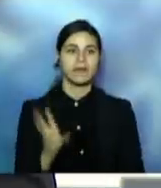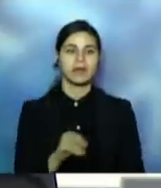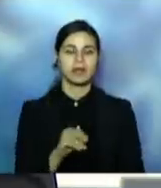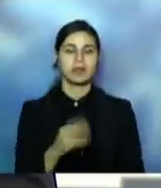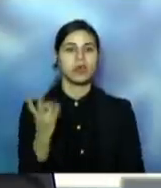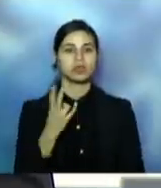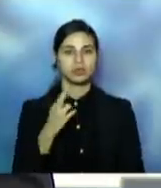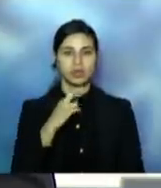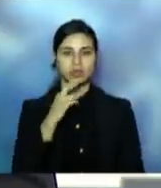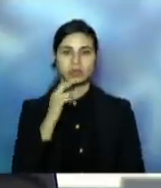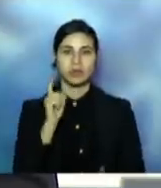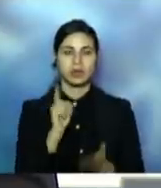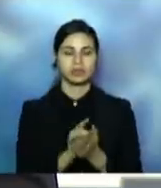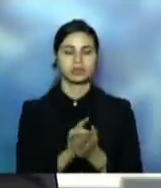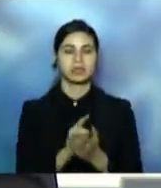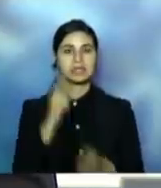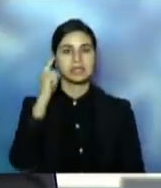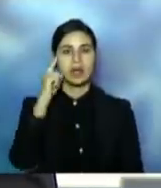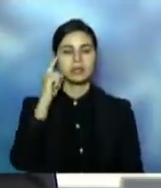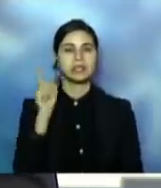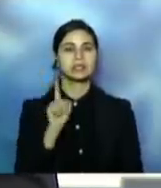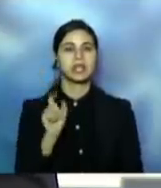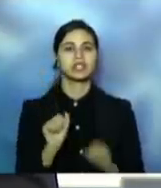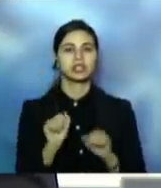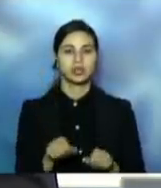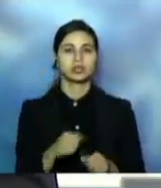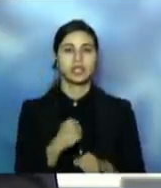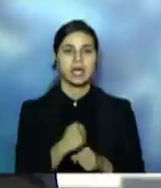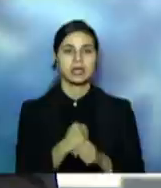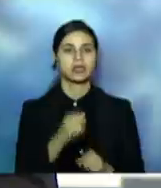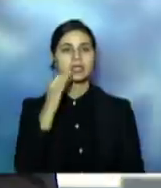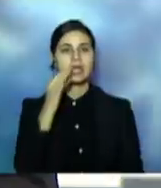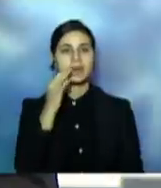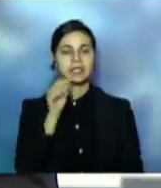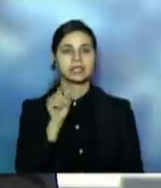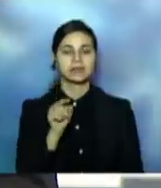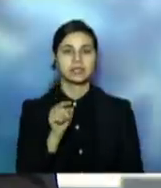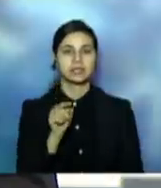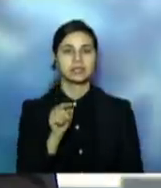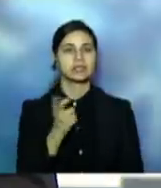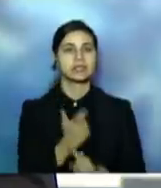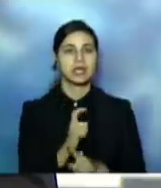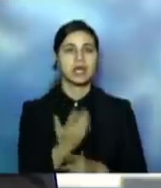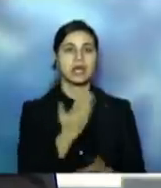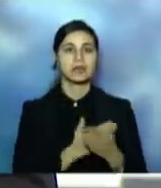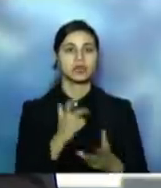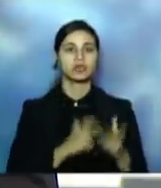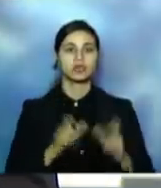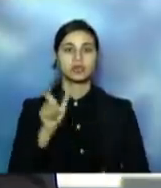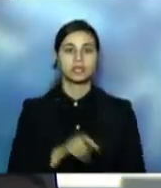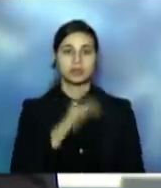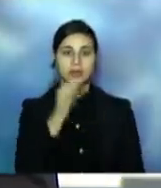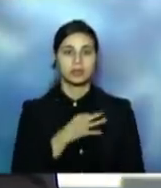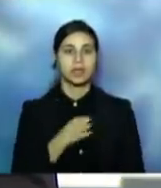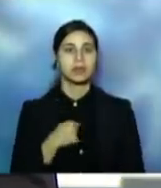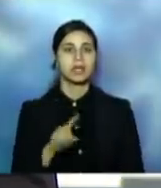უნდა მიაქციოს კიდევ ერთხელ და დაფიქრდეს, რა შეუძლია გააკეთოს დიაბეტისთვის. იცით როგორ გამოხარდა სტუდენტმა მითხრა, მე